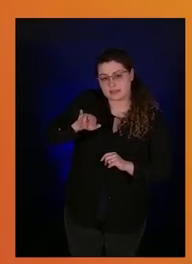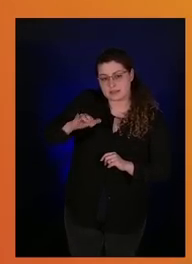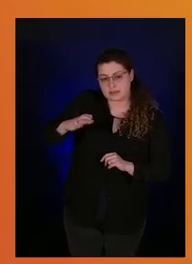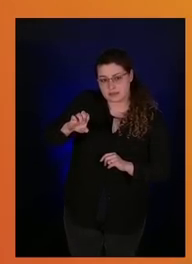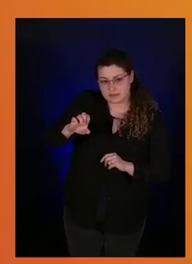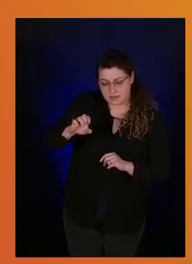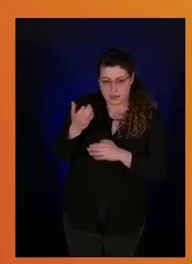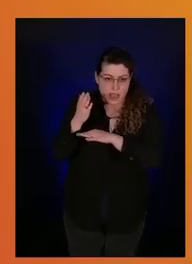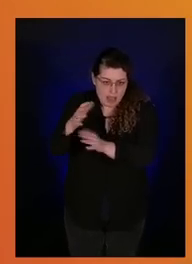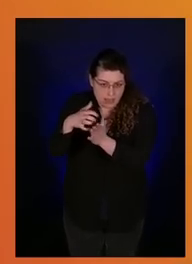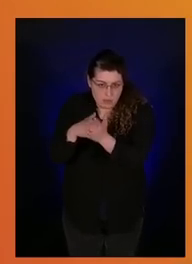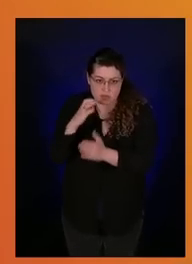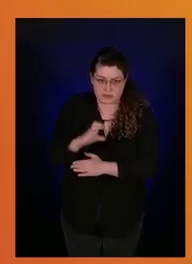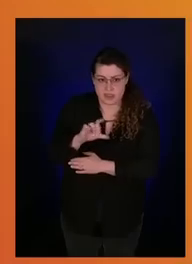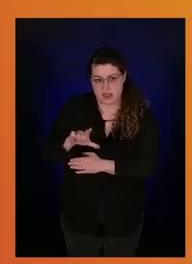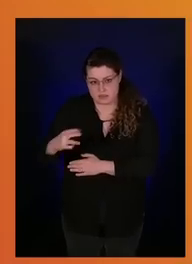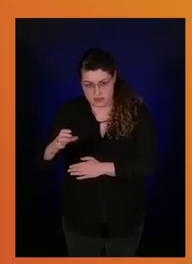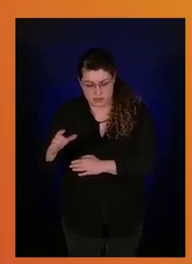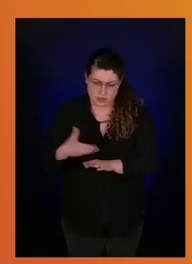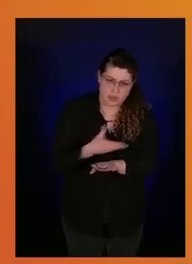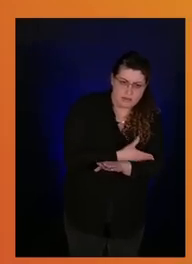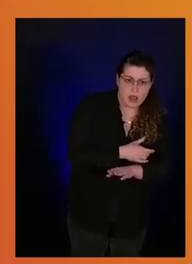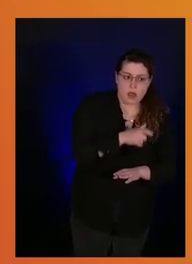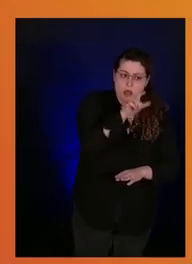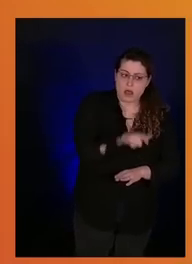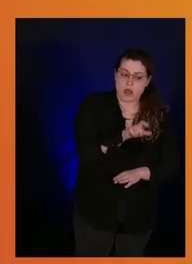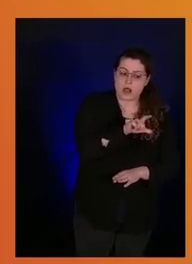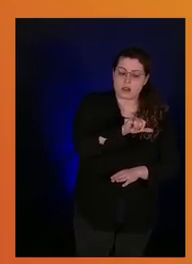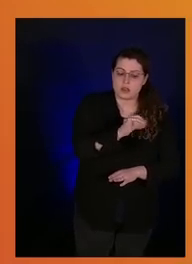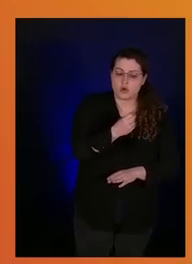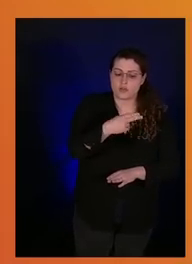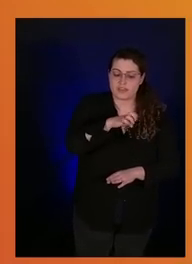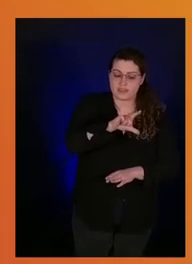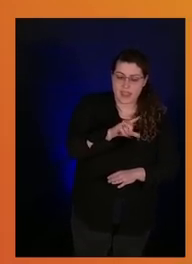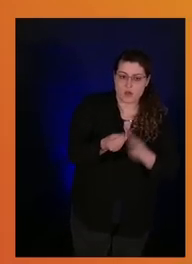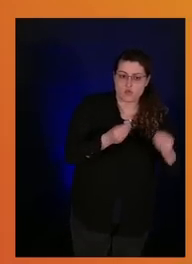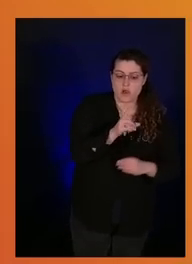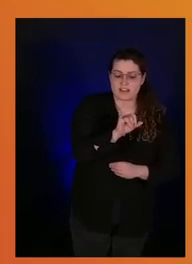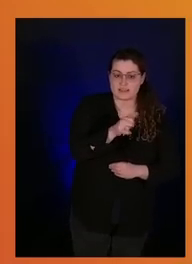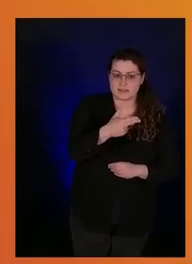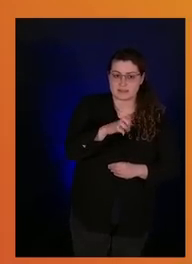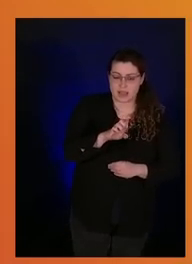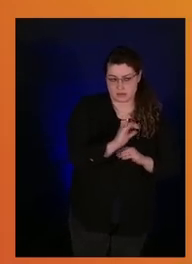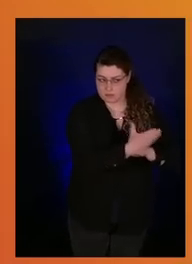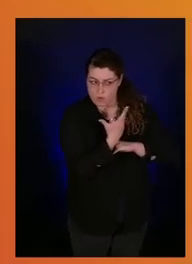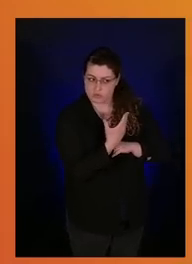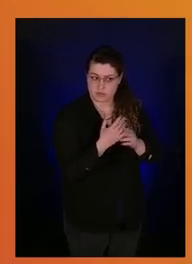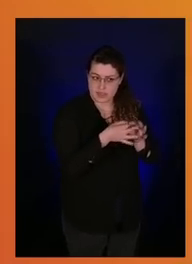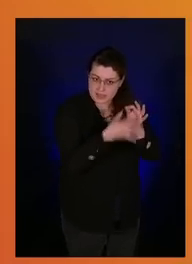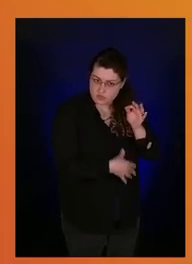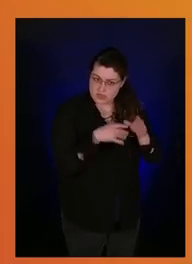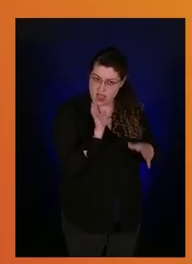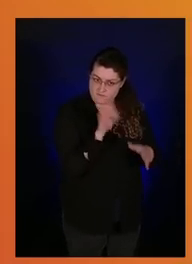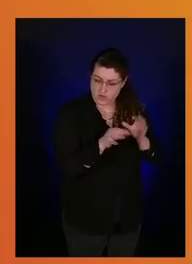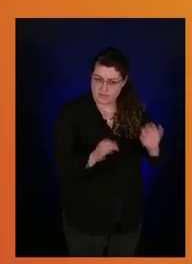de la CEC, on va appeler Lionel ou Diane pour nous donner les résultats du vote sur le bilan d'activité. Comme ça, on en profite